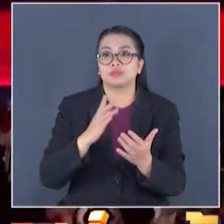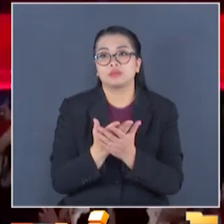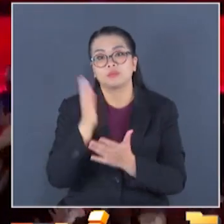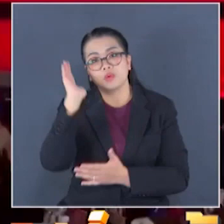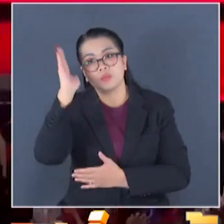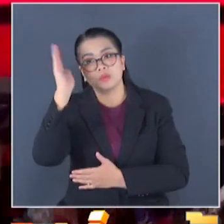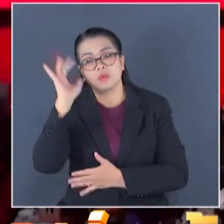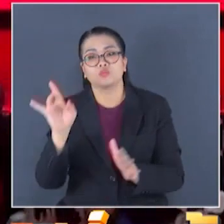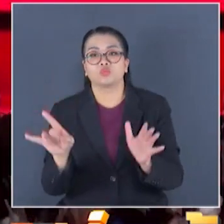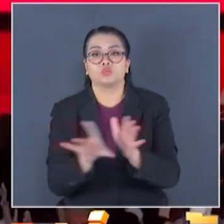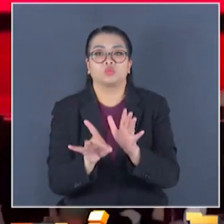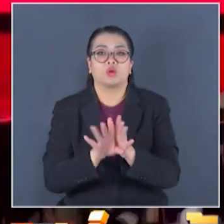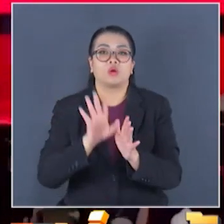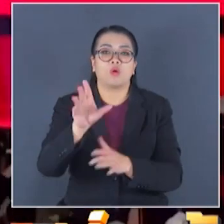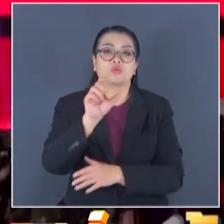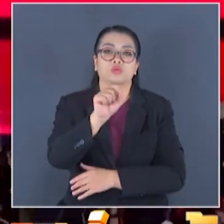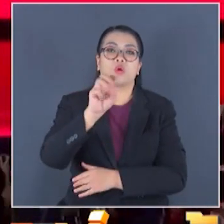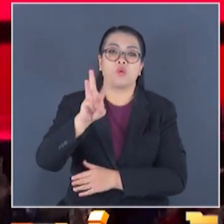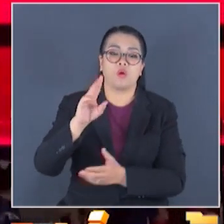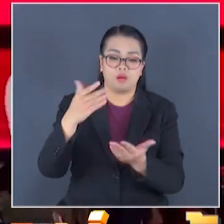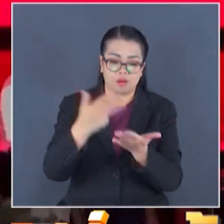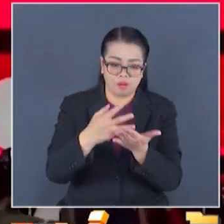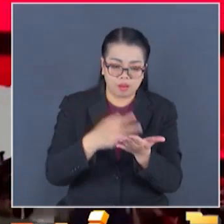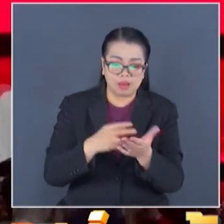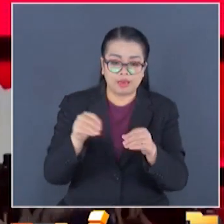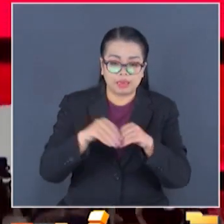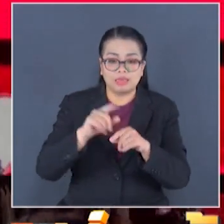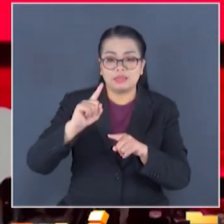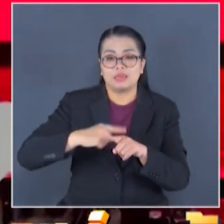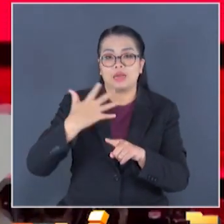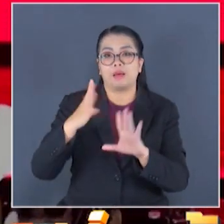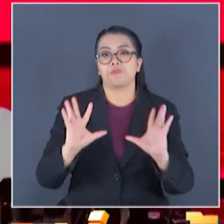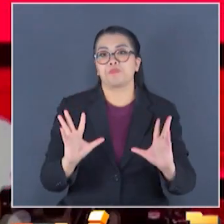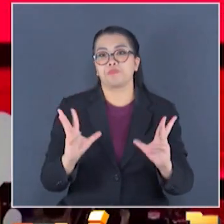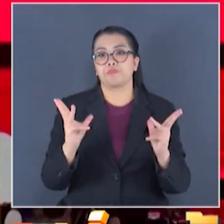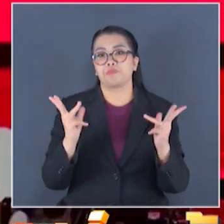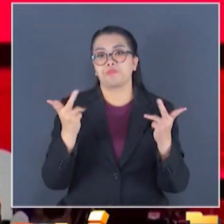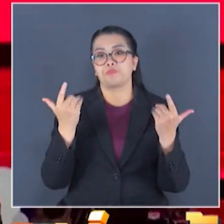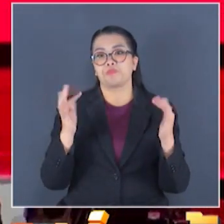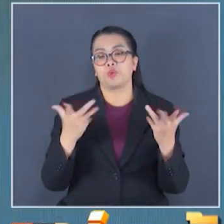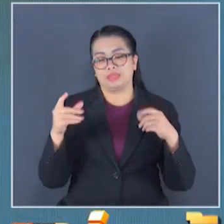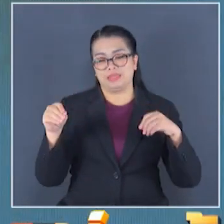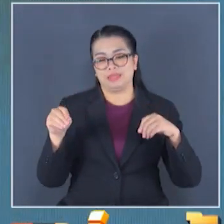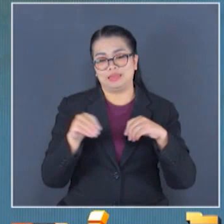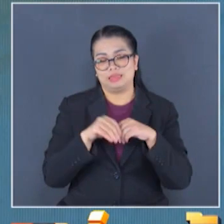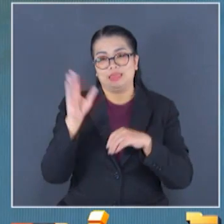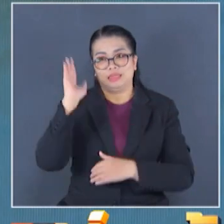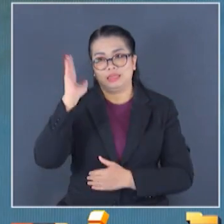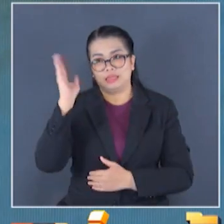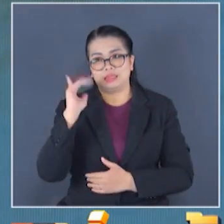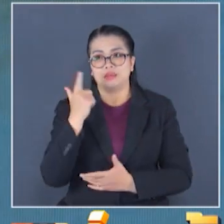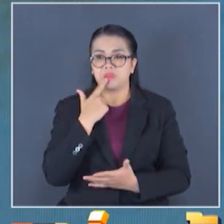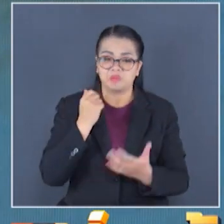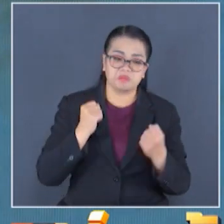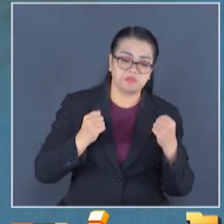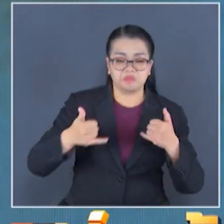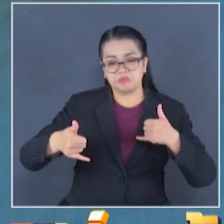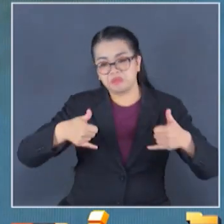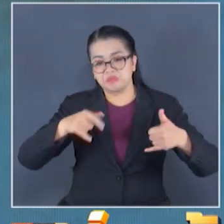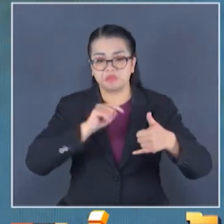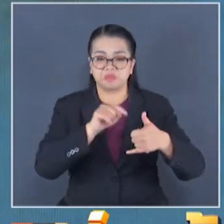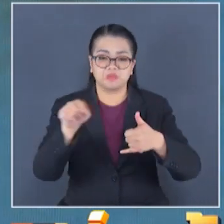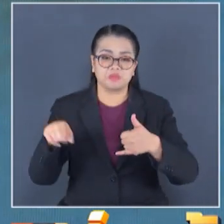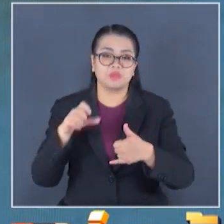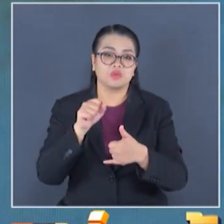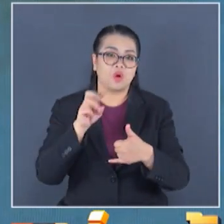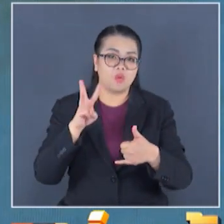จะเปกภีปากครั้งสุดทายของสอวอรเพรเขจะหมดวาระแลวใชไหมคนเงินพิษภาคมนี้หมดแล้ค่ะดังนั้นก็ดูฮะ ฟรีปากแต่ละคนจะเป็อย่